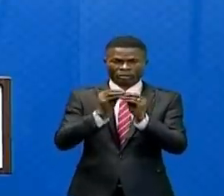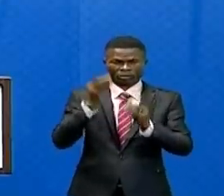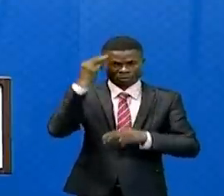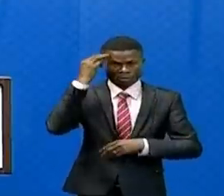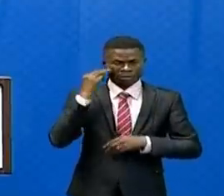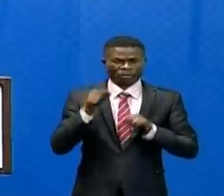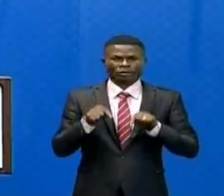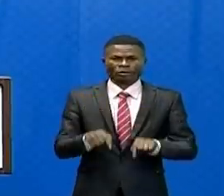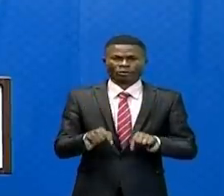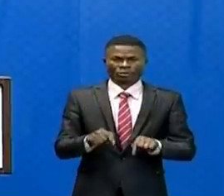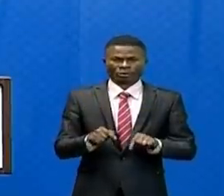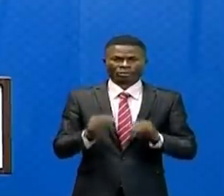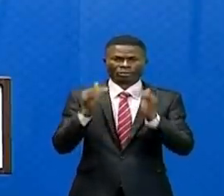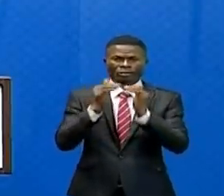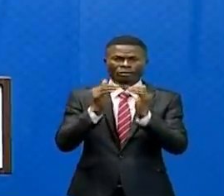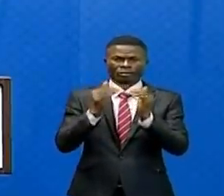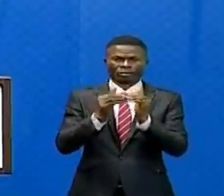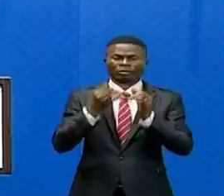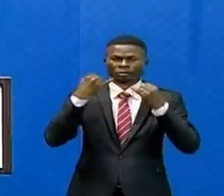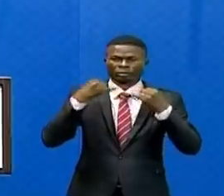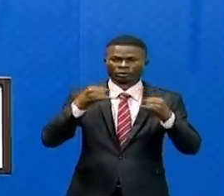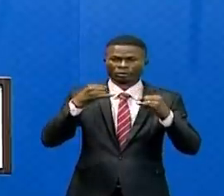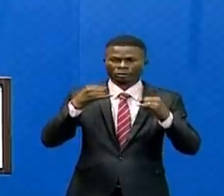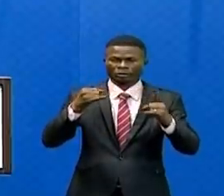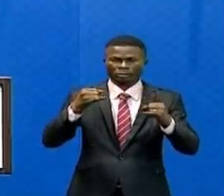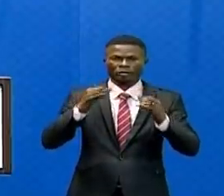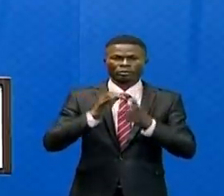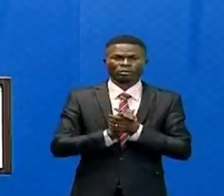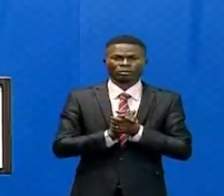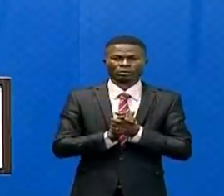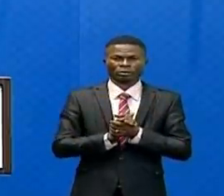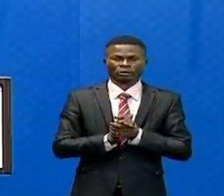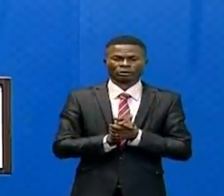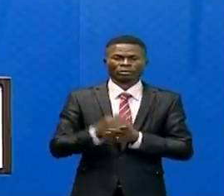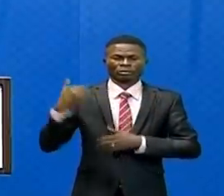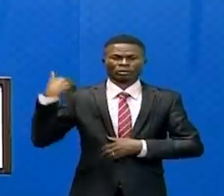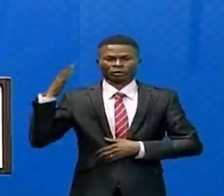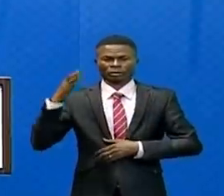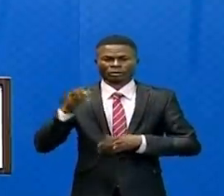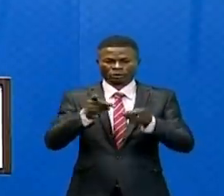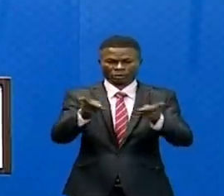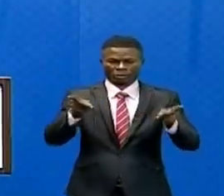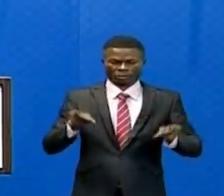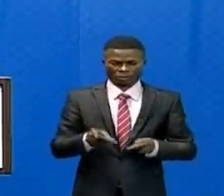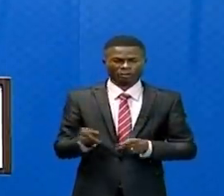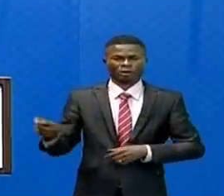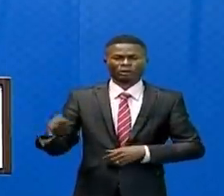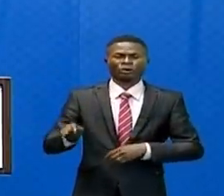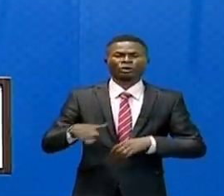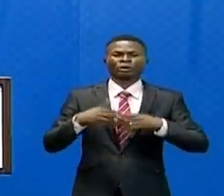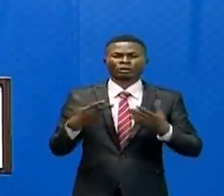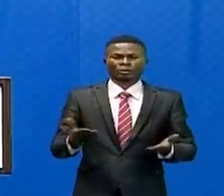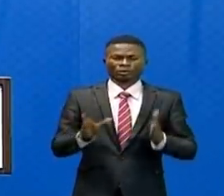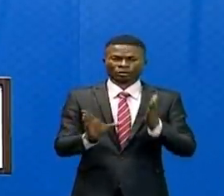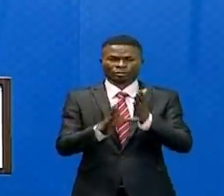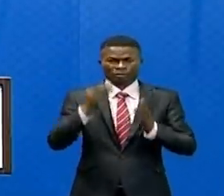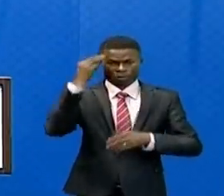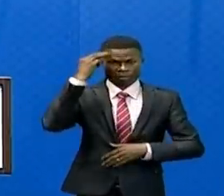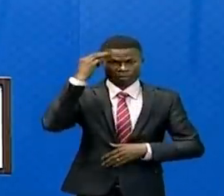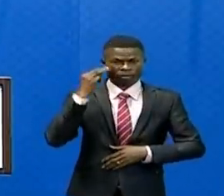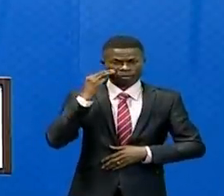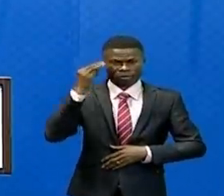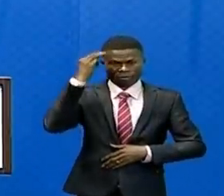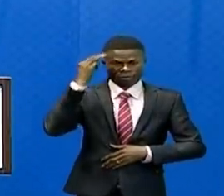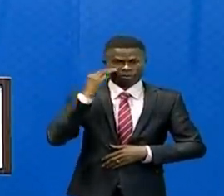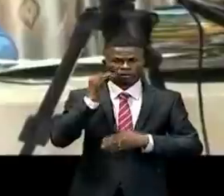de ce jour, relatif aux points d'information. État et administration du territoire. Le vice-premier ministre, ministre